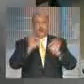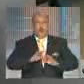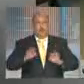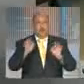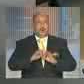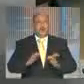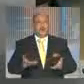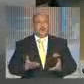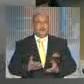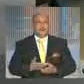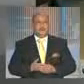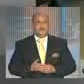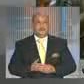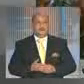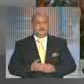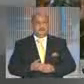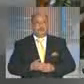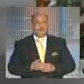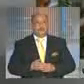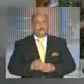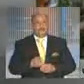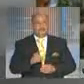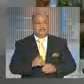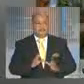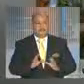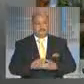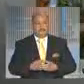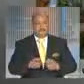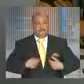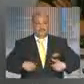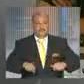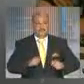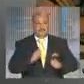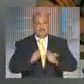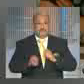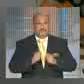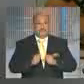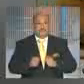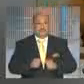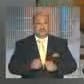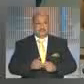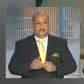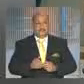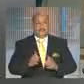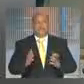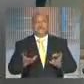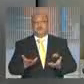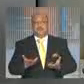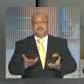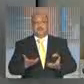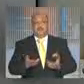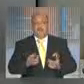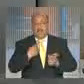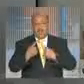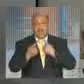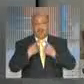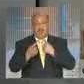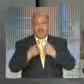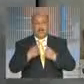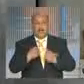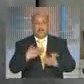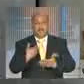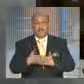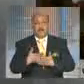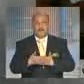وفد مسؤول الموقع المقترحة، غير أن هذا المشروع لم يتجاوز هذه الخطوات، ما جعل مكونات المجتمع المدني